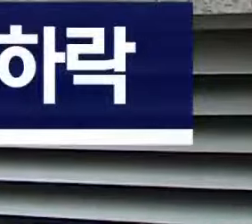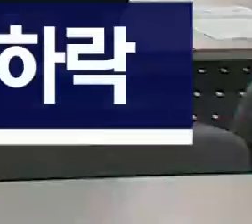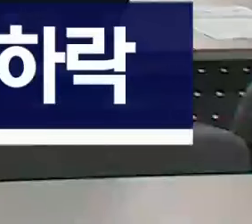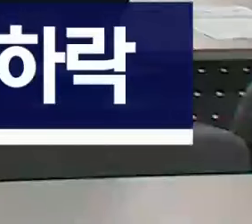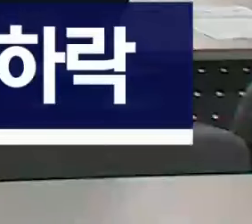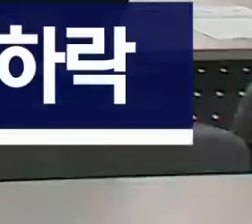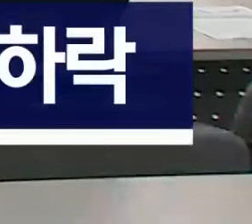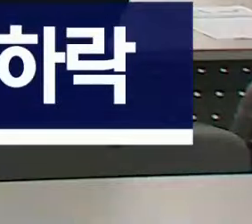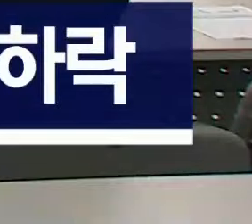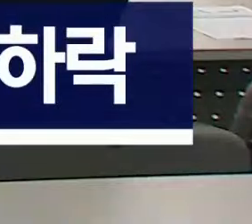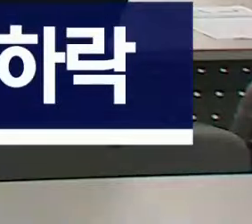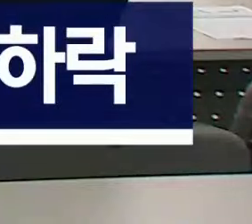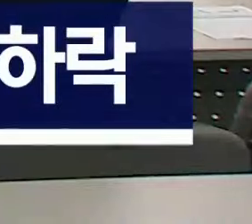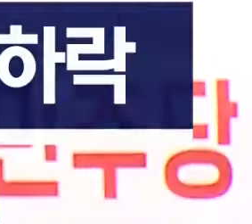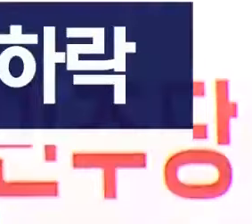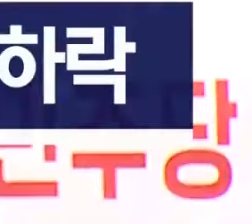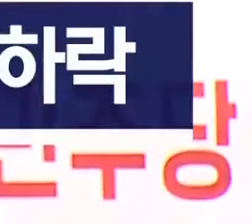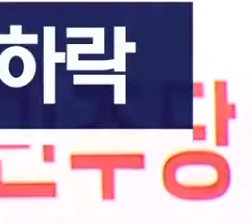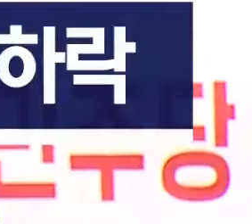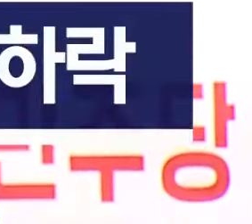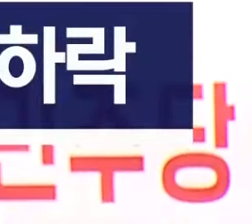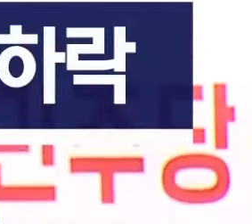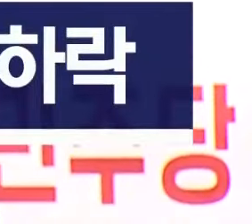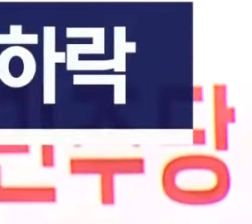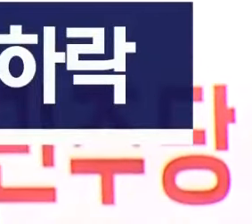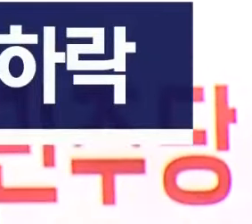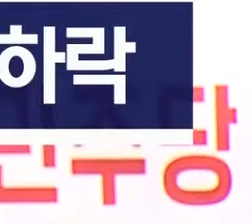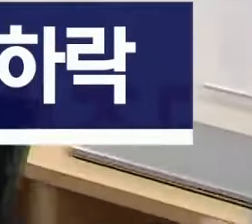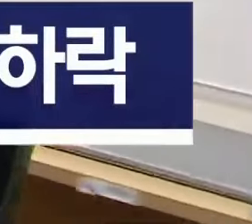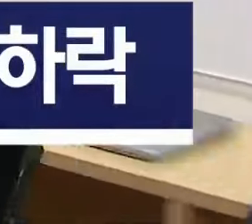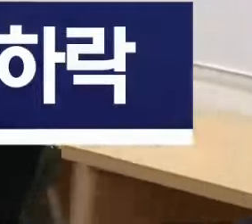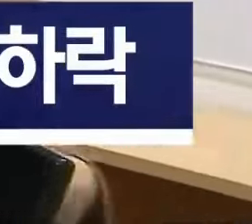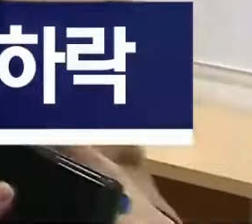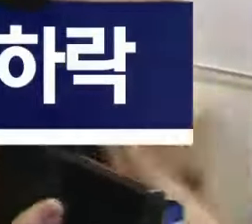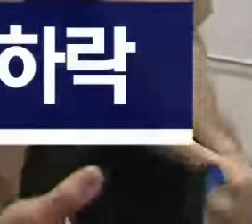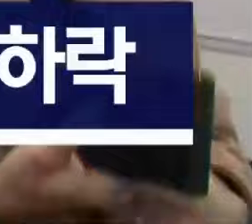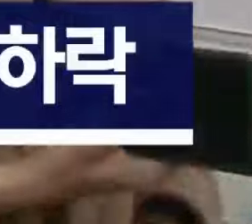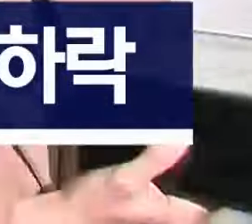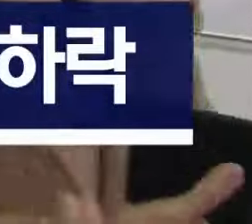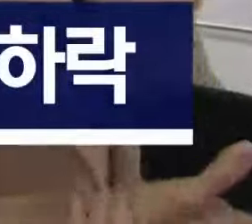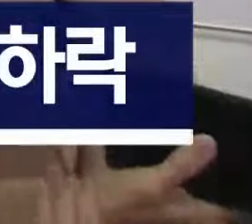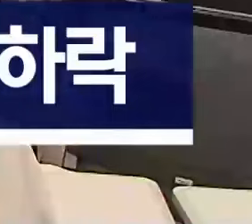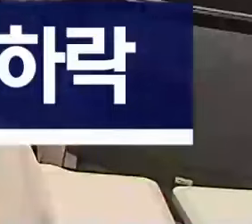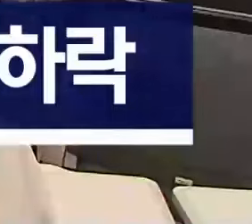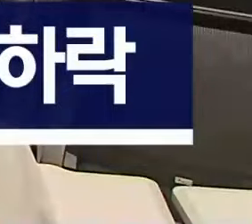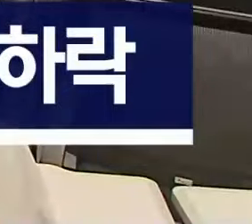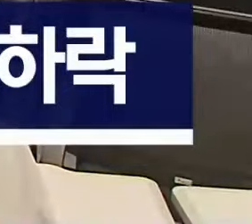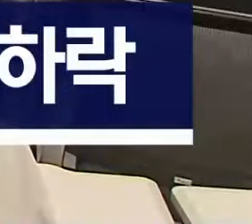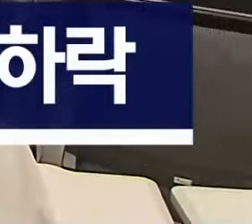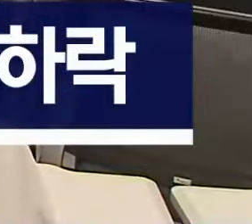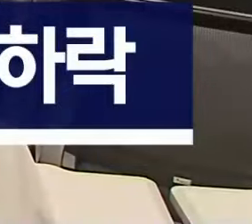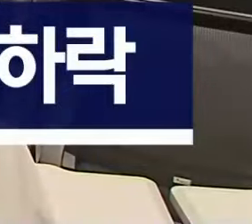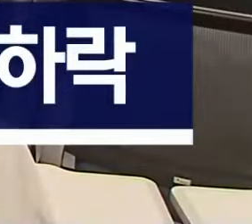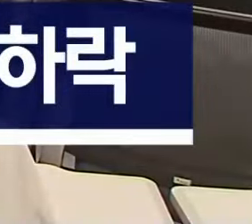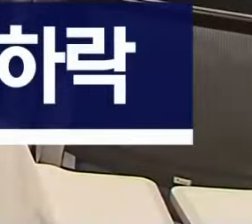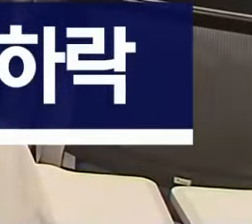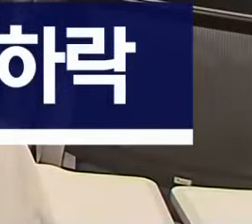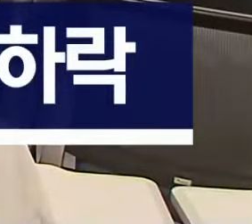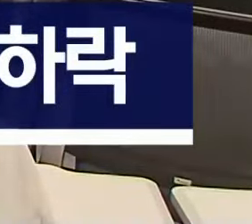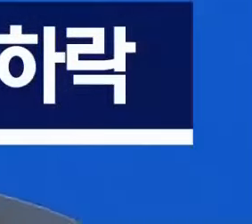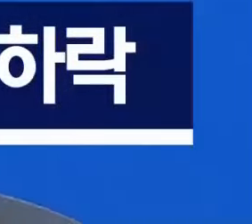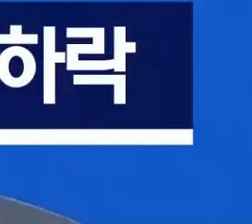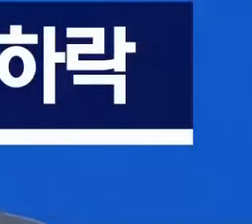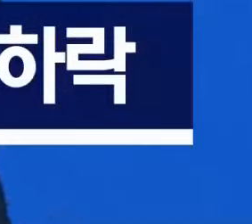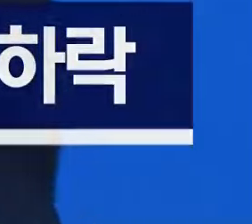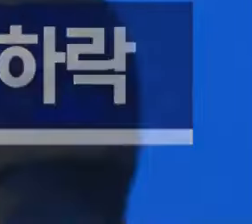민주당 경선 탈락 후보들의 반발이 거센 가운데 컷오프된 후보들의 탈당이 잇따르고 있습니다. 공천 갈등이 커지면서 민주당